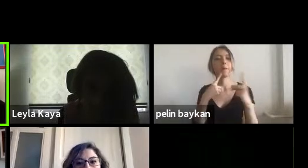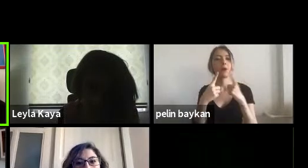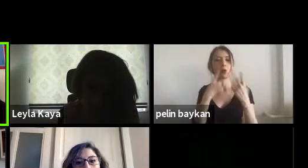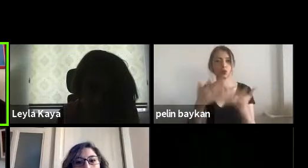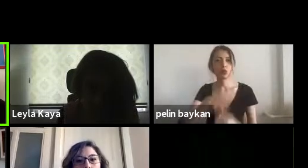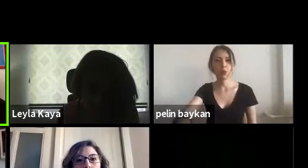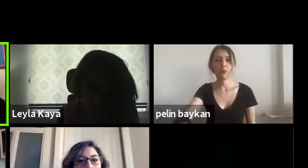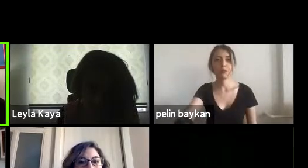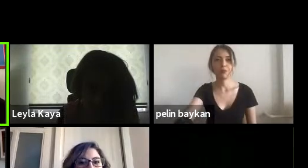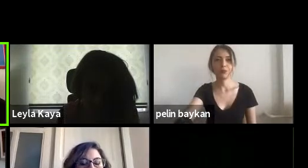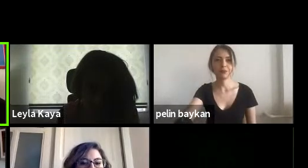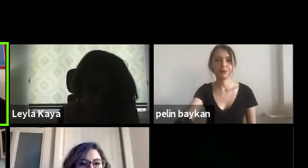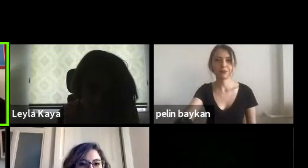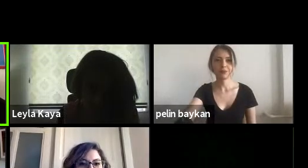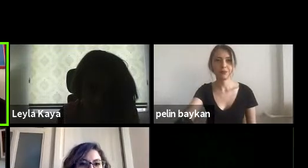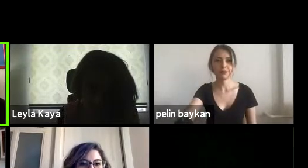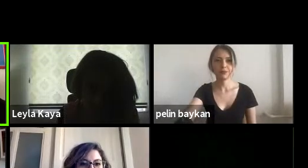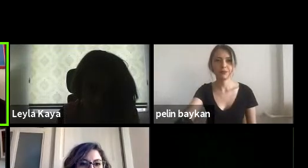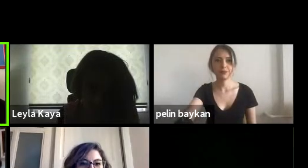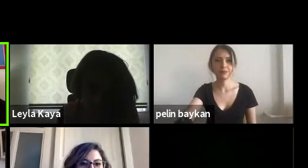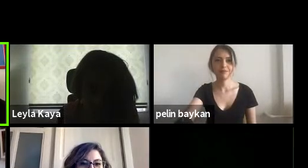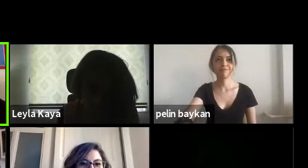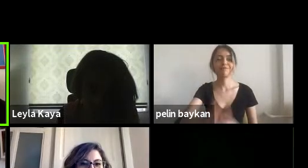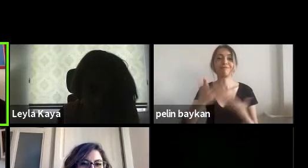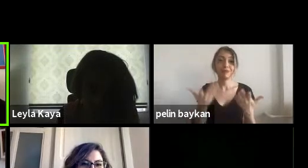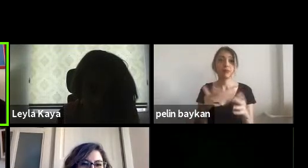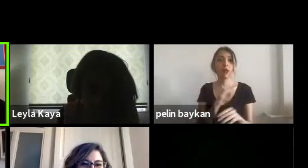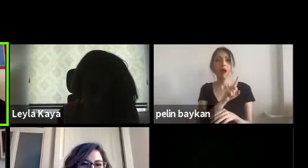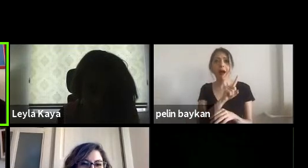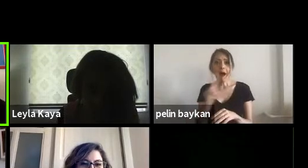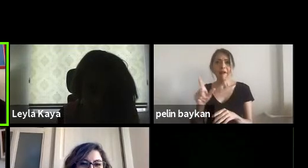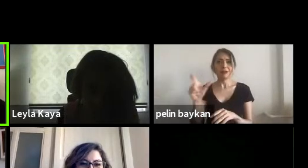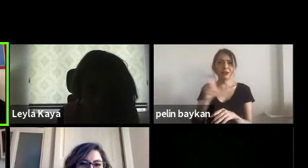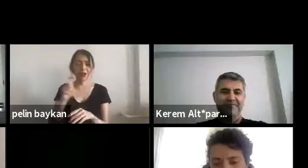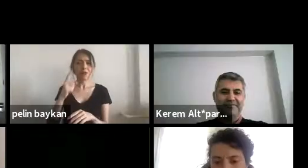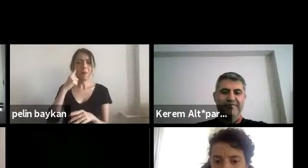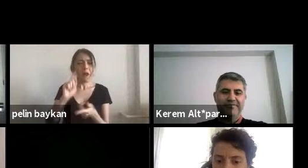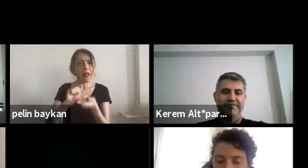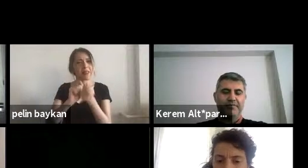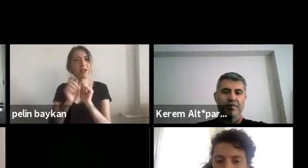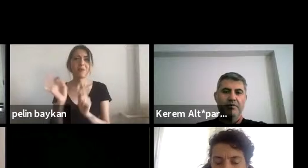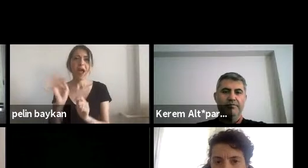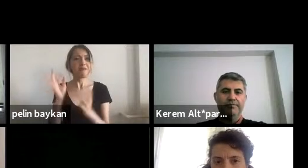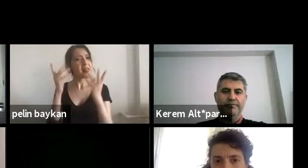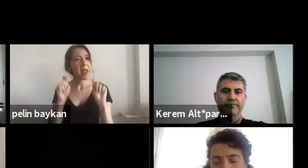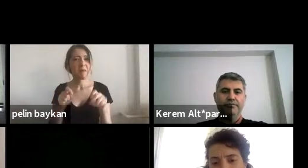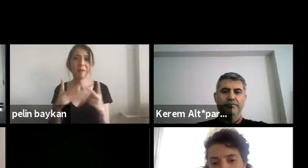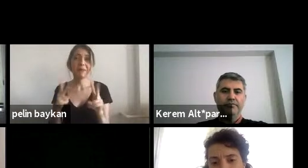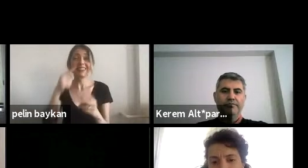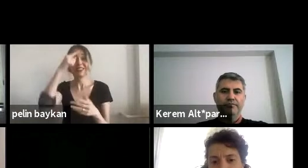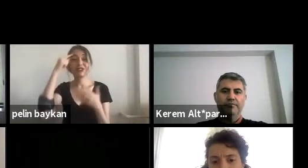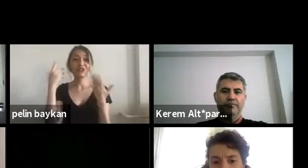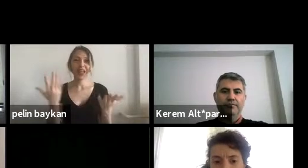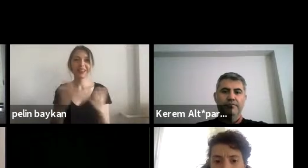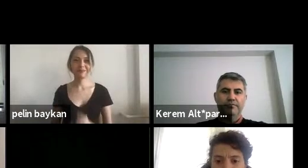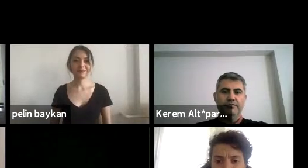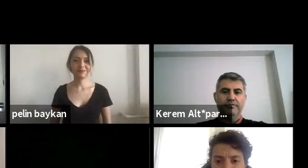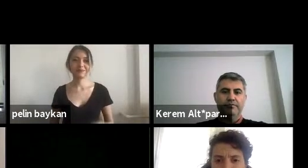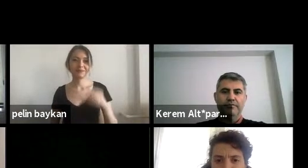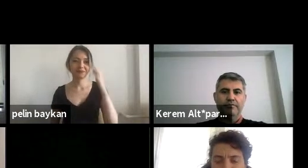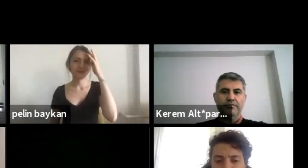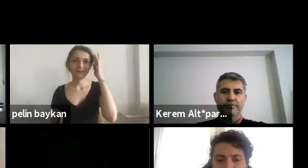ederim. Umuyorum bu hayırların çoğunu evet haline getireceğiz biz sonraki seminerde, webinerde.